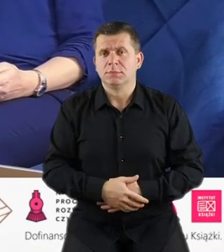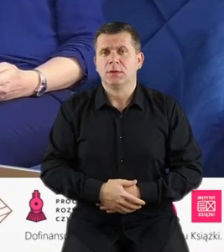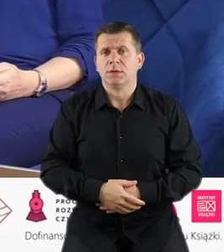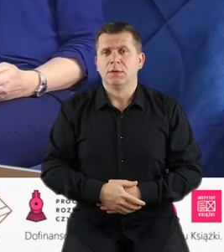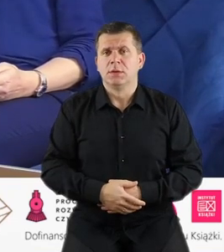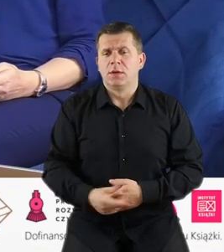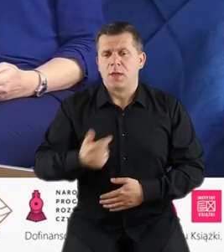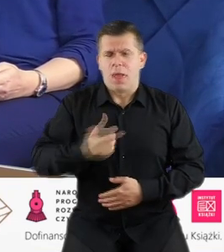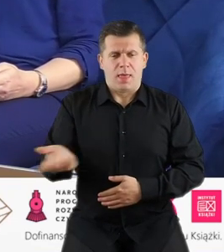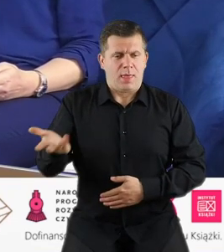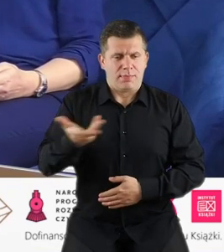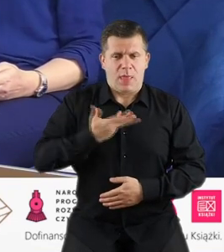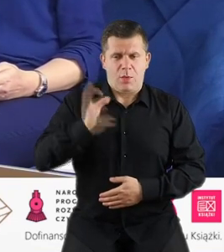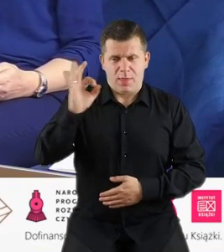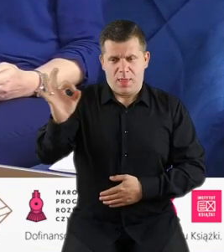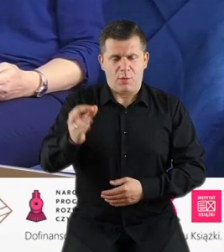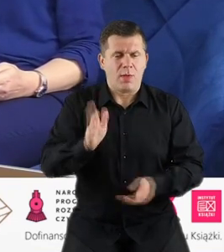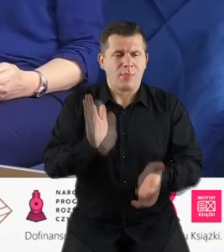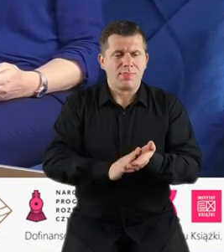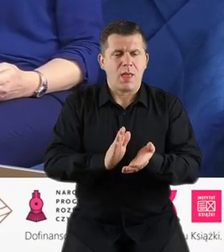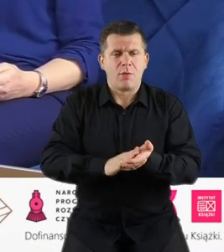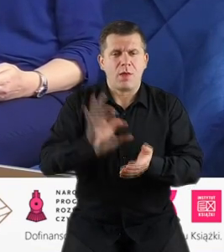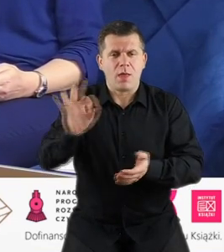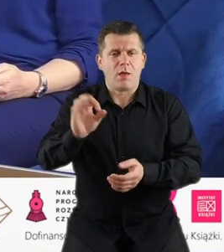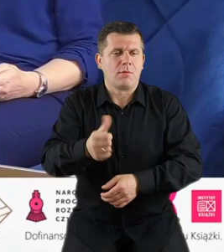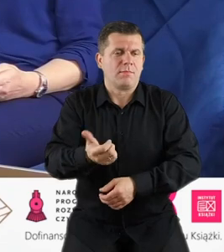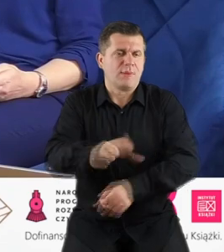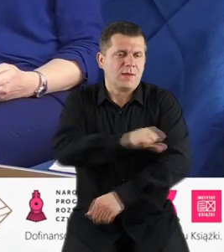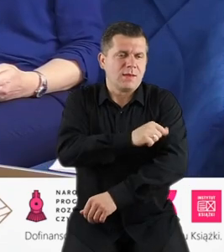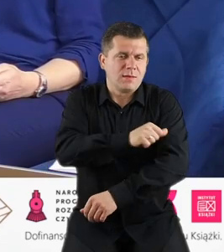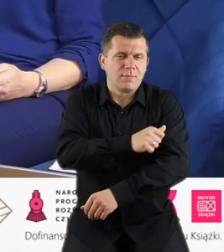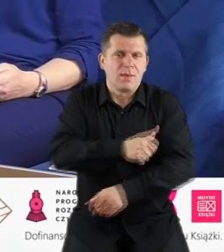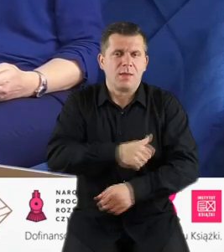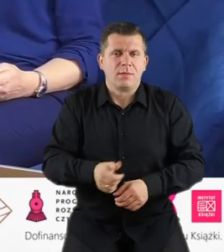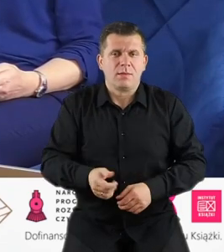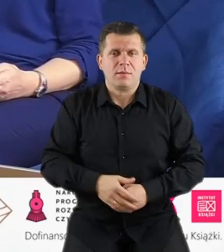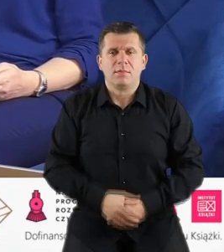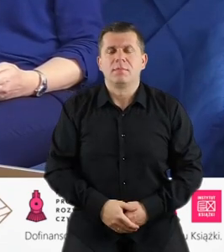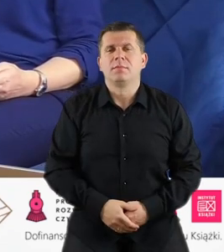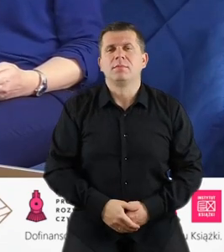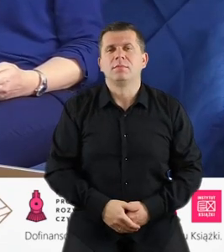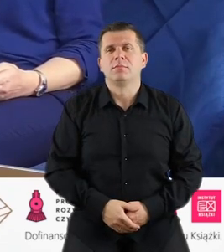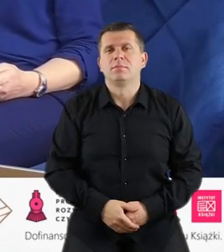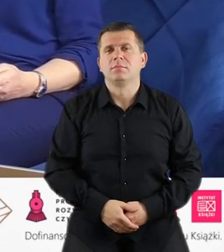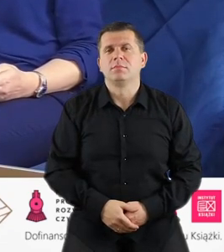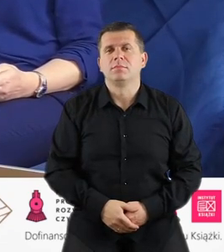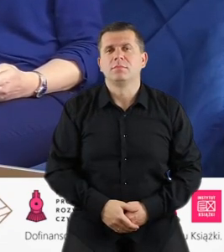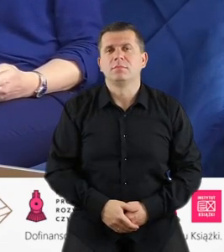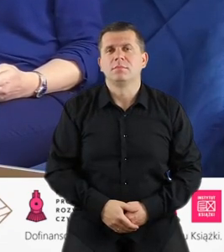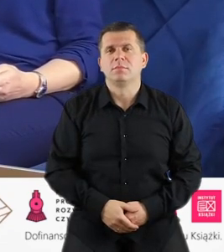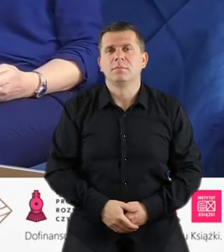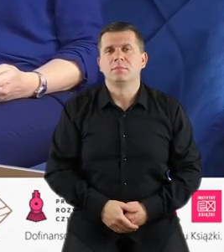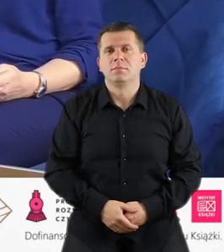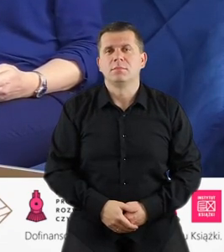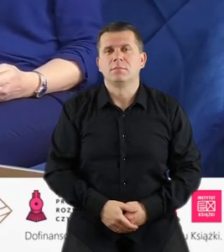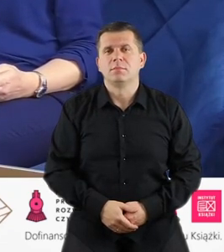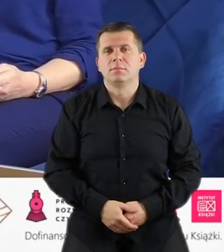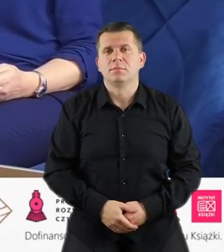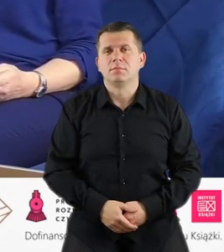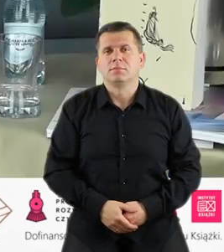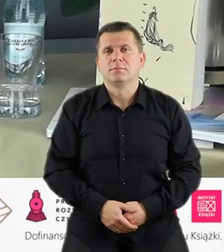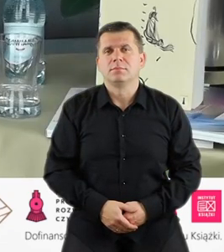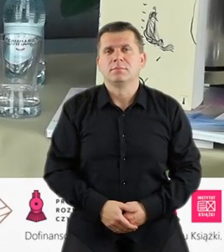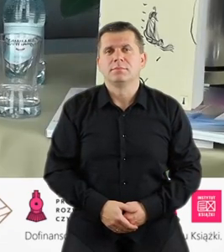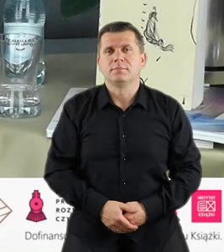dostałam jego nagrodę i nagrodę jego imienia, to To właściwie takiej koincydencji ja się